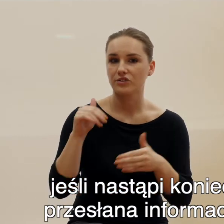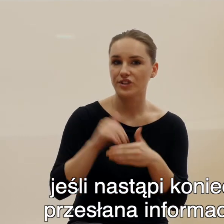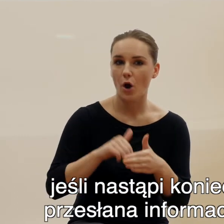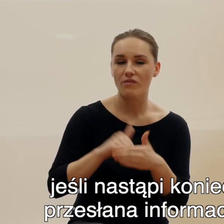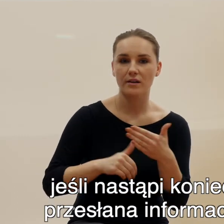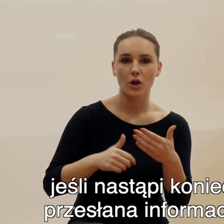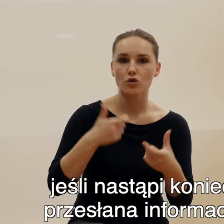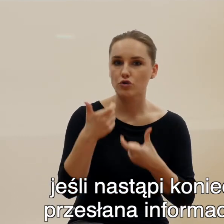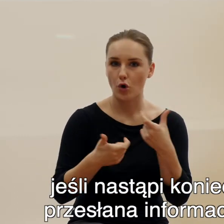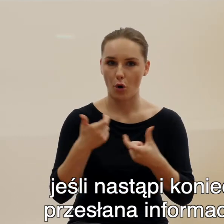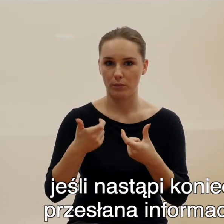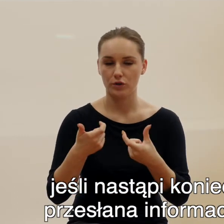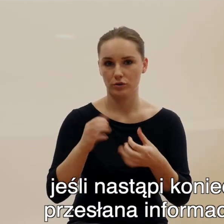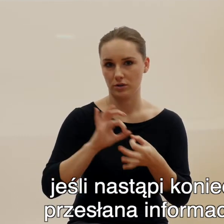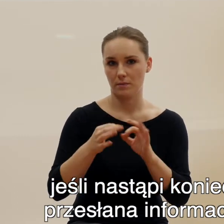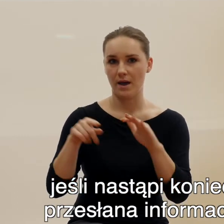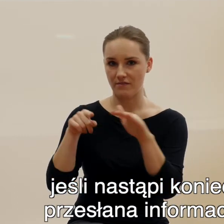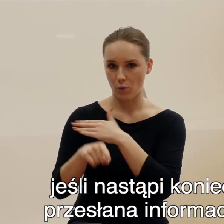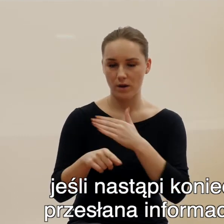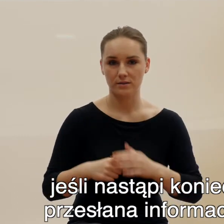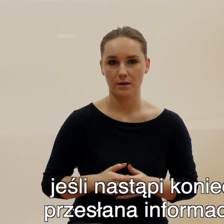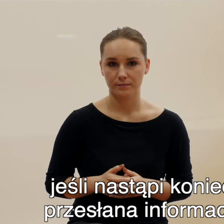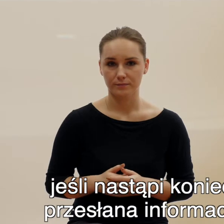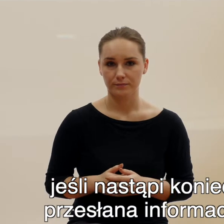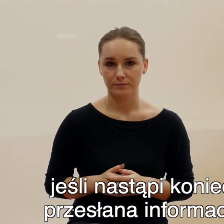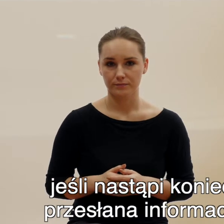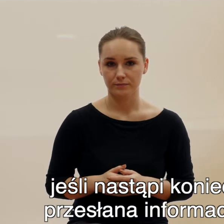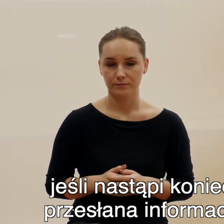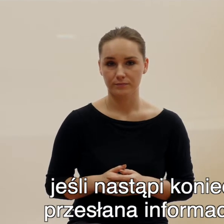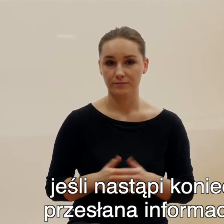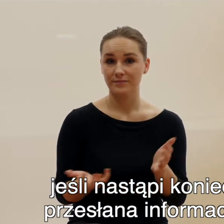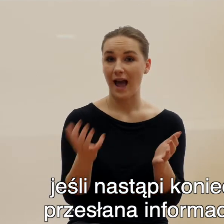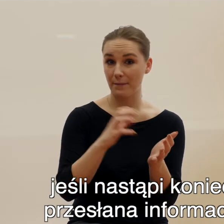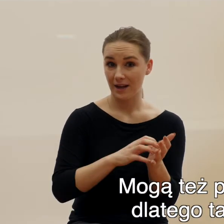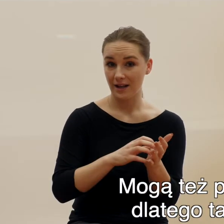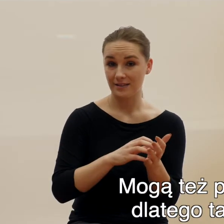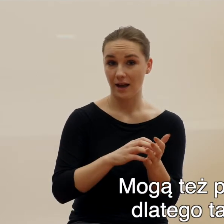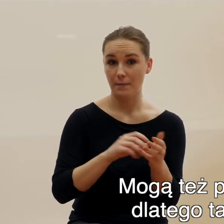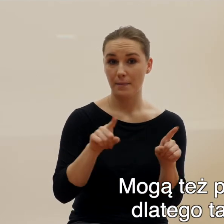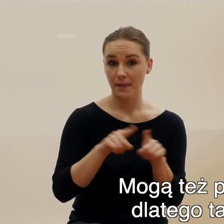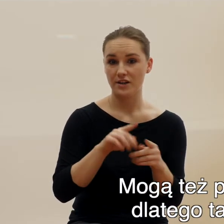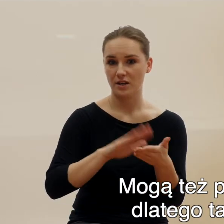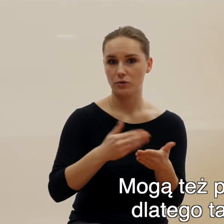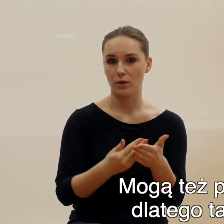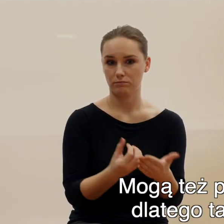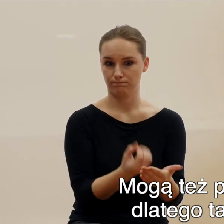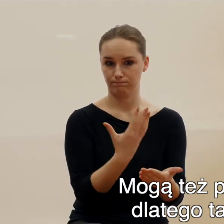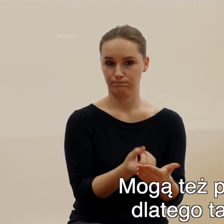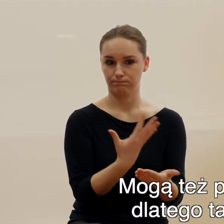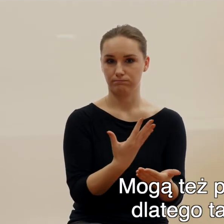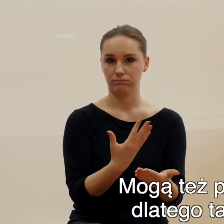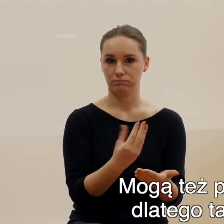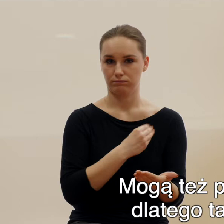tą aplikację może zostać przysłana informacja o tym, że rozpoczął się alarm, że trwa alarm. Mogą też pojawiać się tam dodatkowe